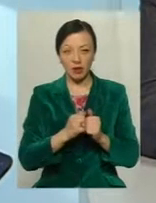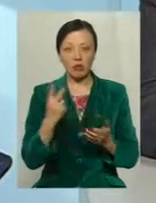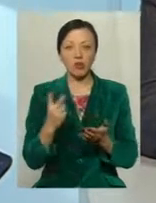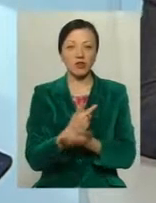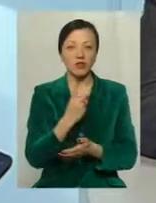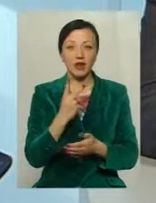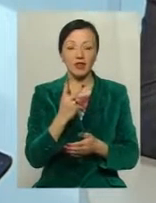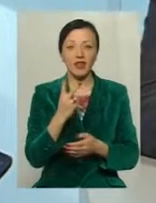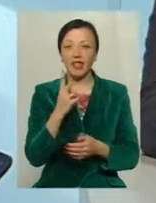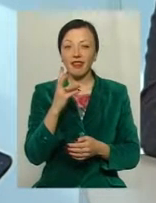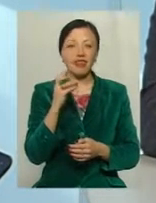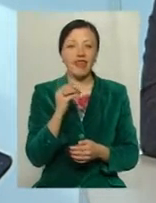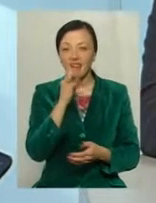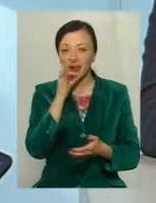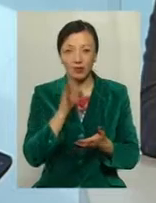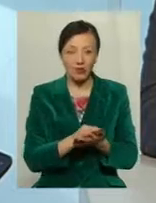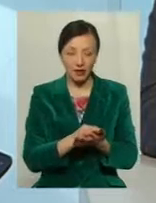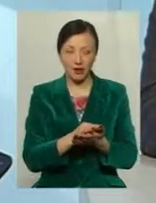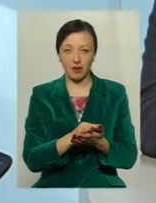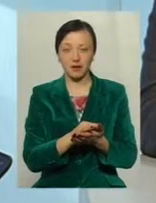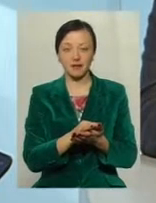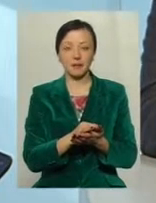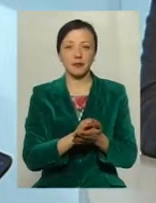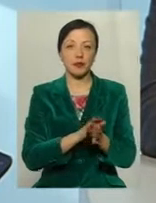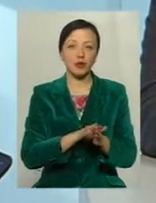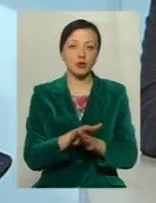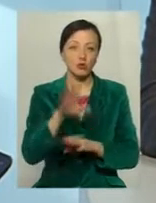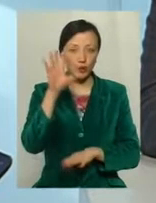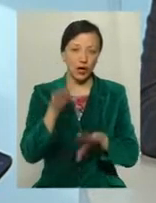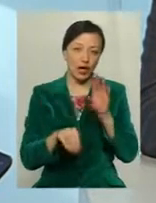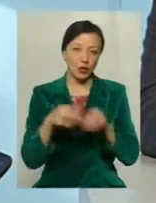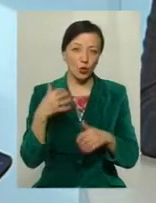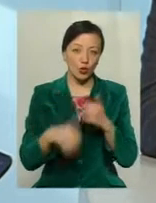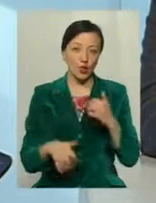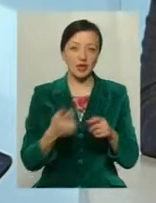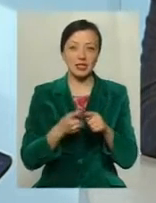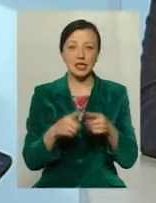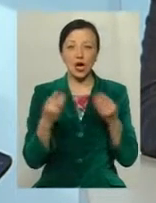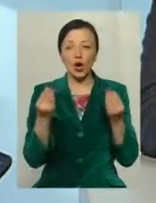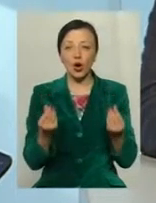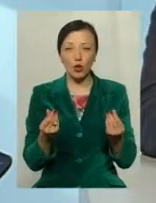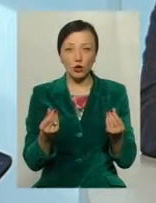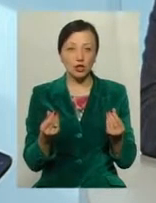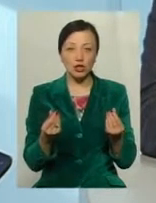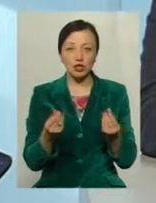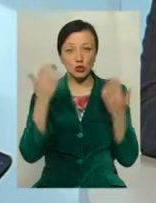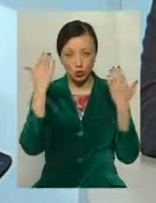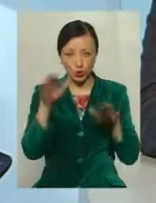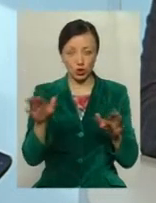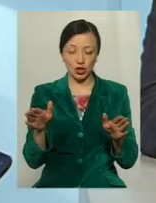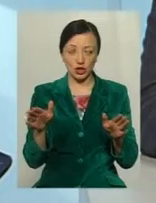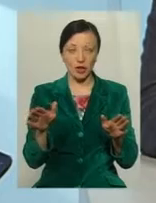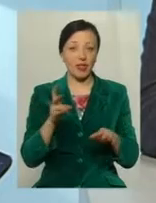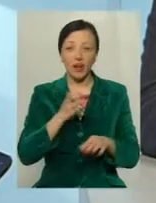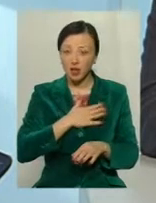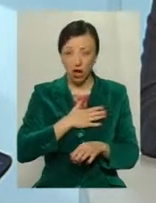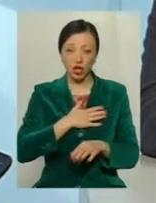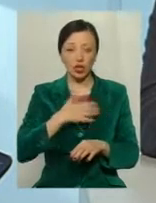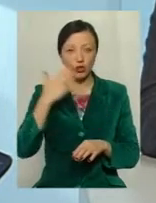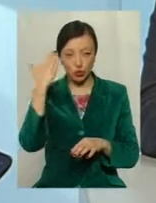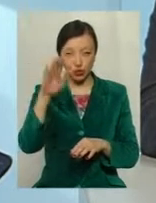в кожній країні, чому вони успішні? Тому що в них... Подвійна відповідальність за кошти. Ефективний контроль за публічними фінансами. Подвійна відповідальність